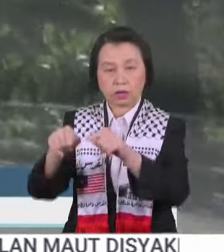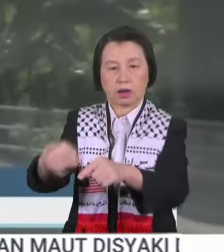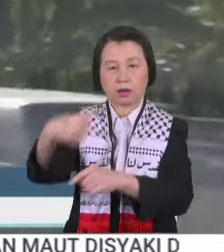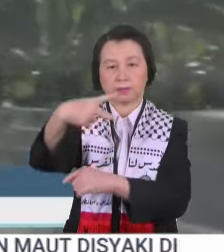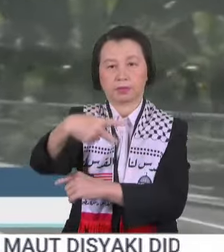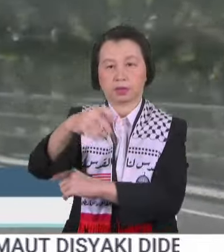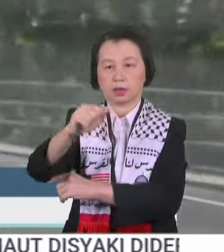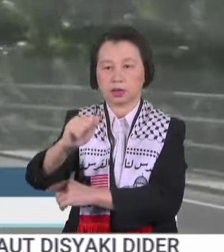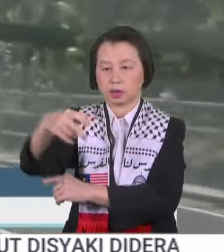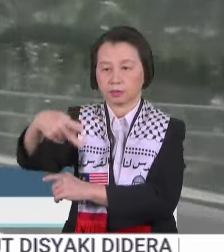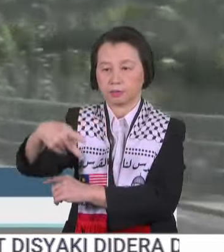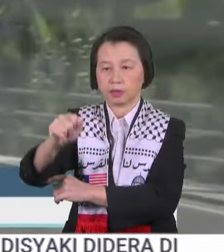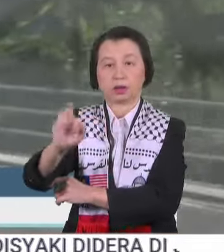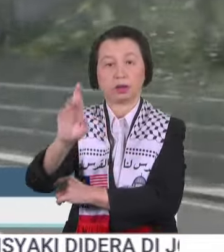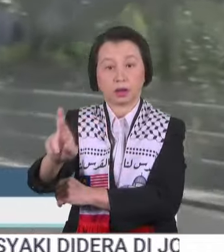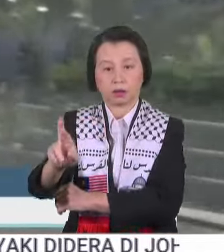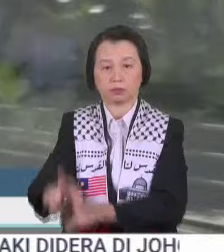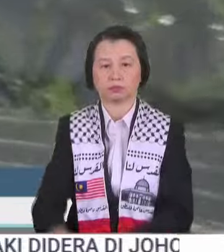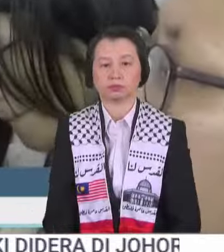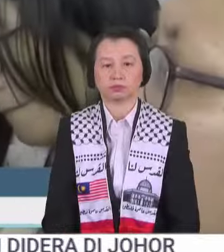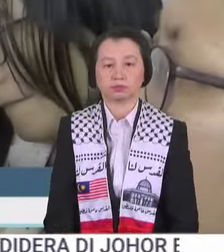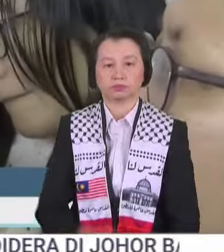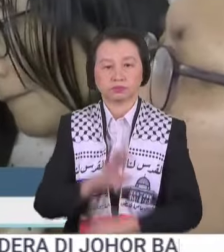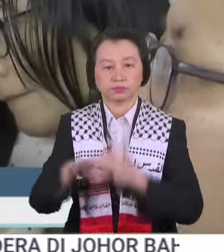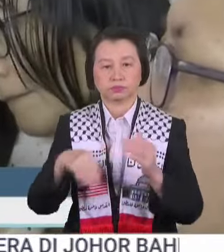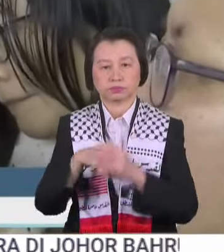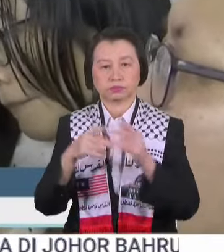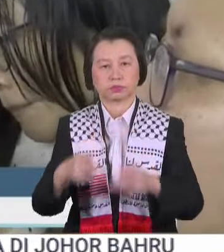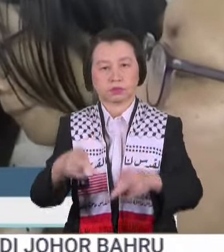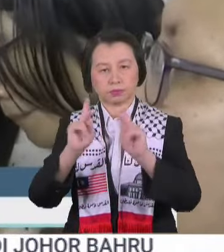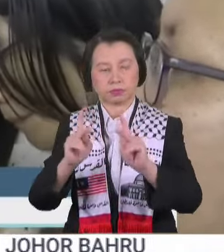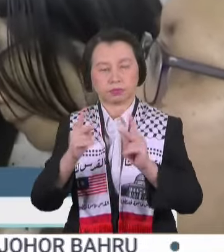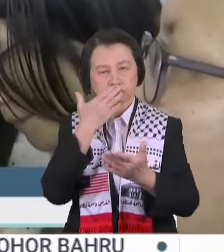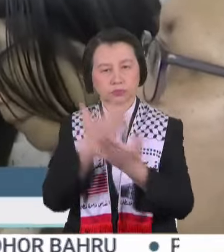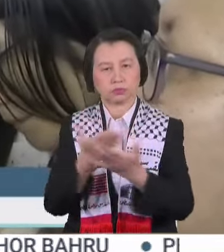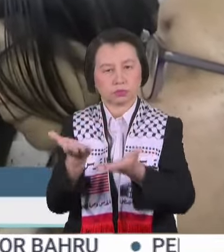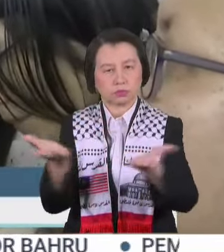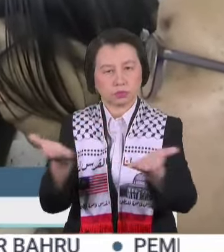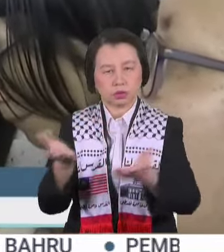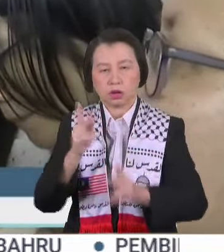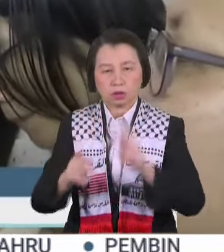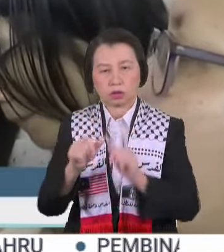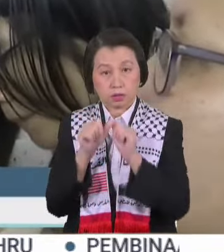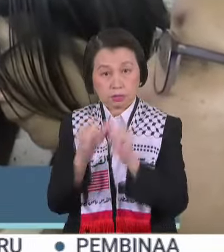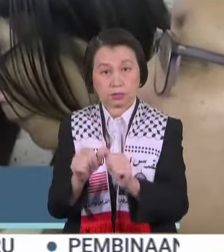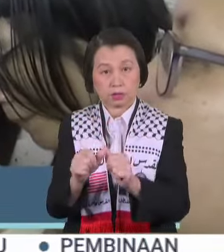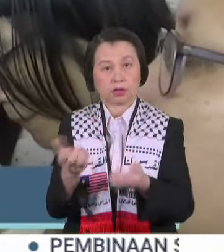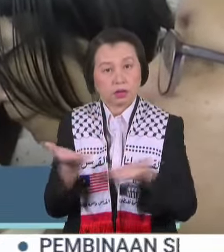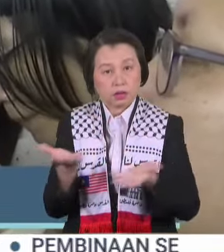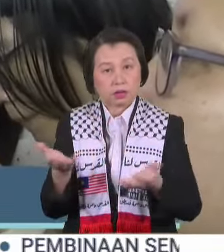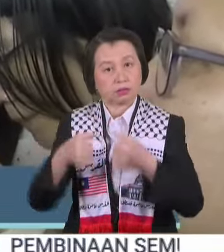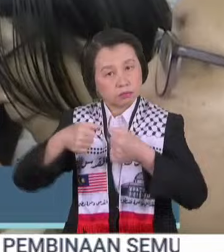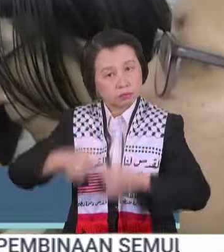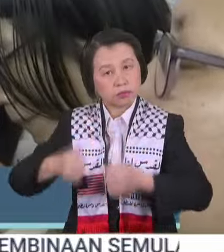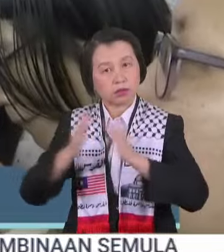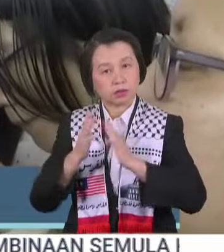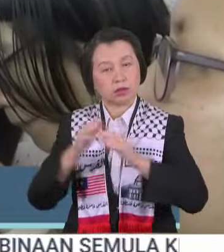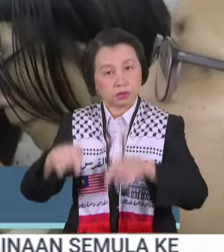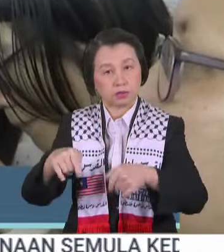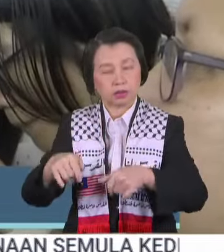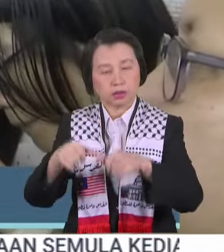berkenaan. All the job opportunity are very good here and people will stay here. They will stay